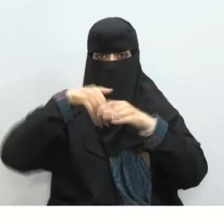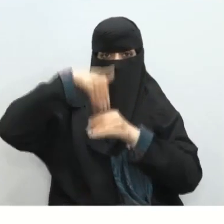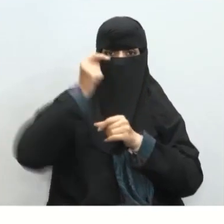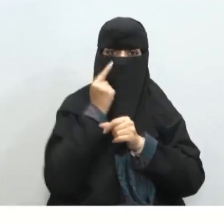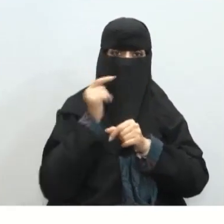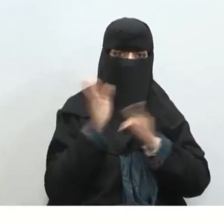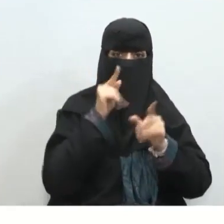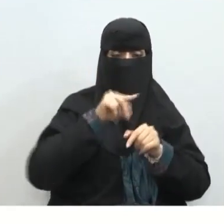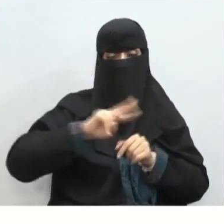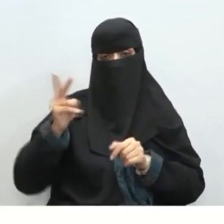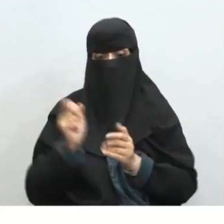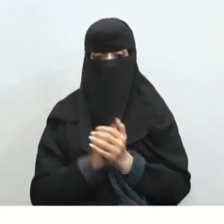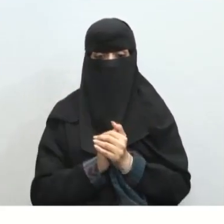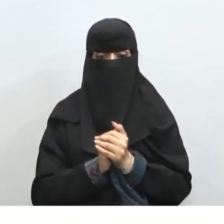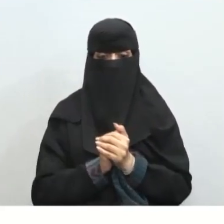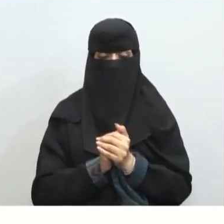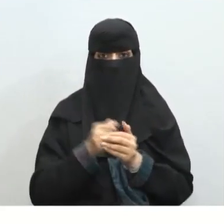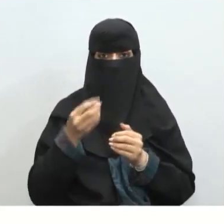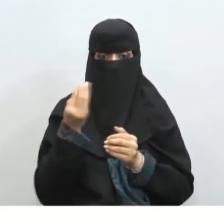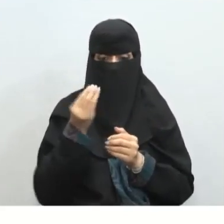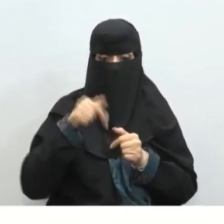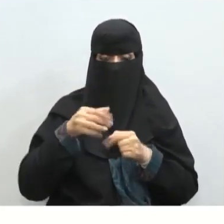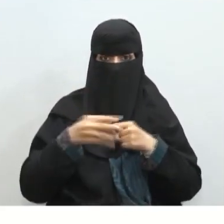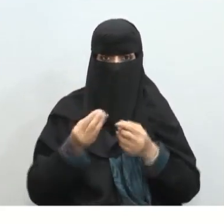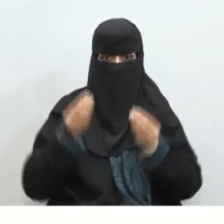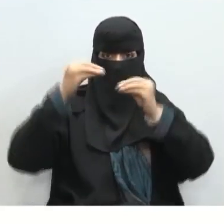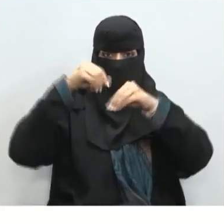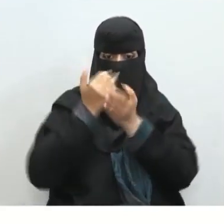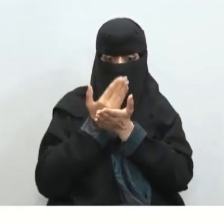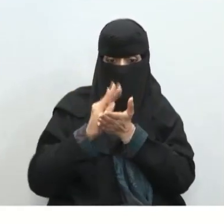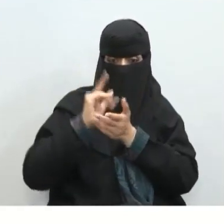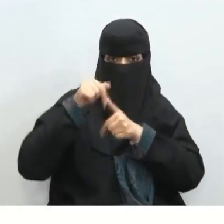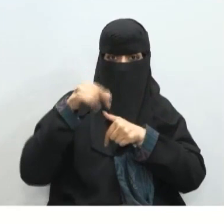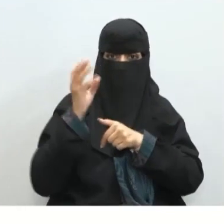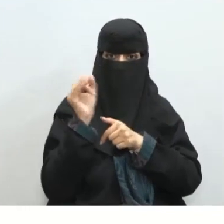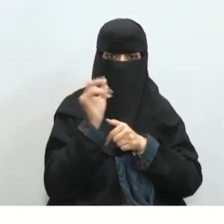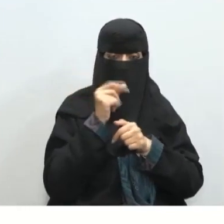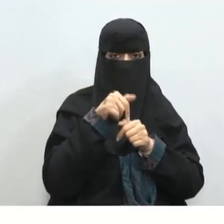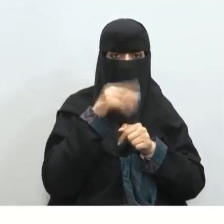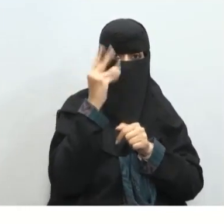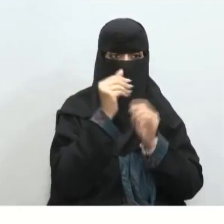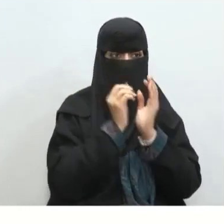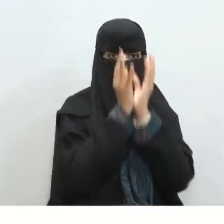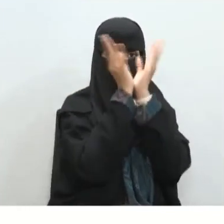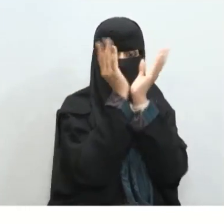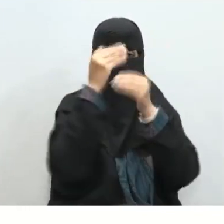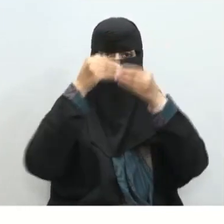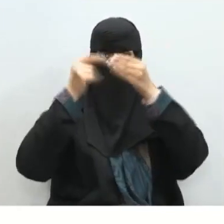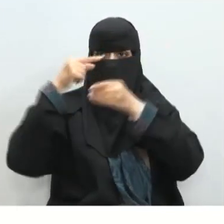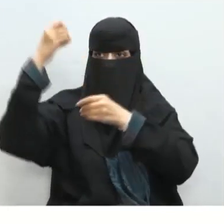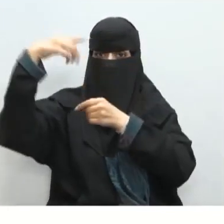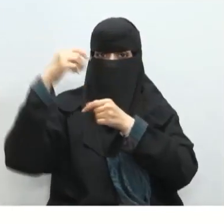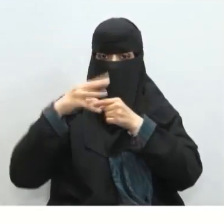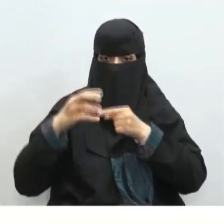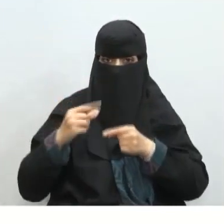الحيه الاخرى تقلل ازاله الغابات من عدد الاشجار التي تكون بعمليه البناء الضوئي لذا